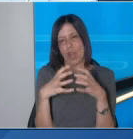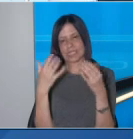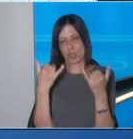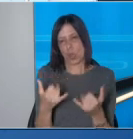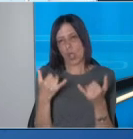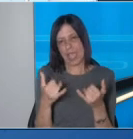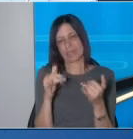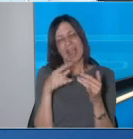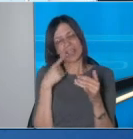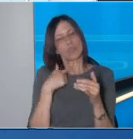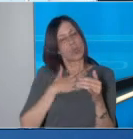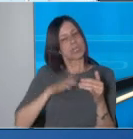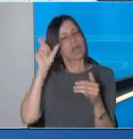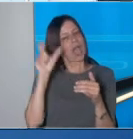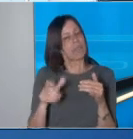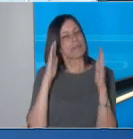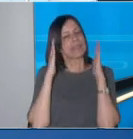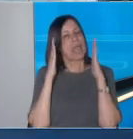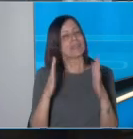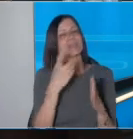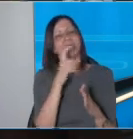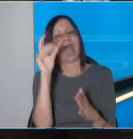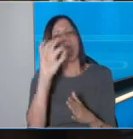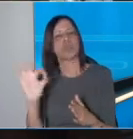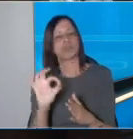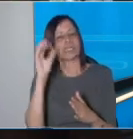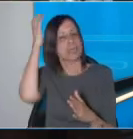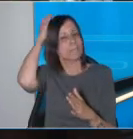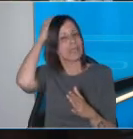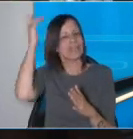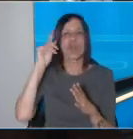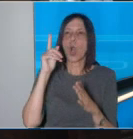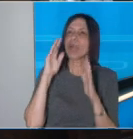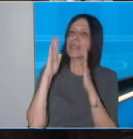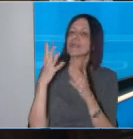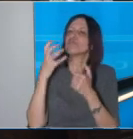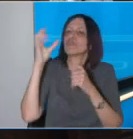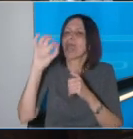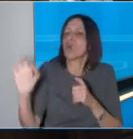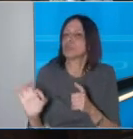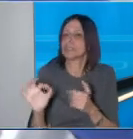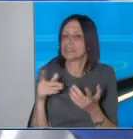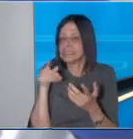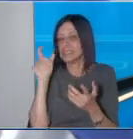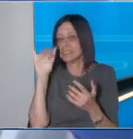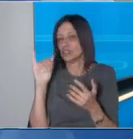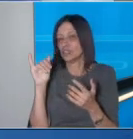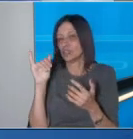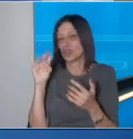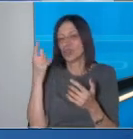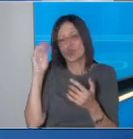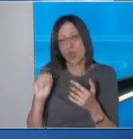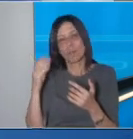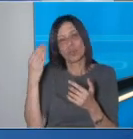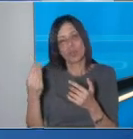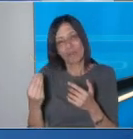הנוכחית. ולומר, אנחנו רוצים בן אדם שהוא נאמן 100% לנפתלי בנט, ולא כזה שנאמן 60%. מה הבעיה להגיד את זה? חבר הכנסת